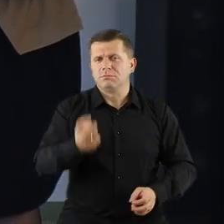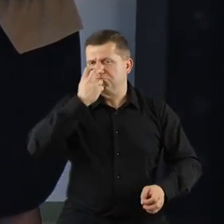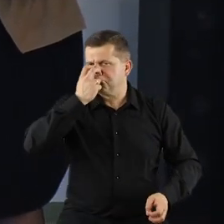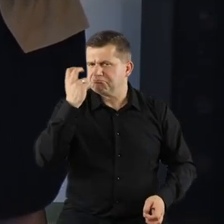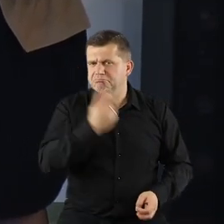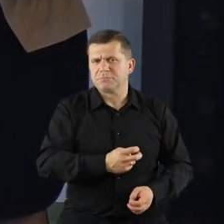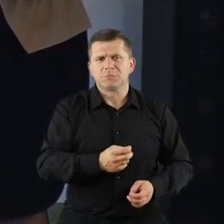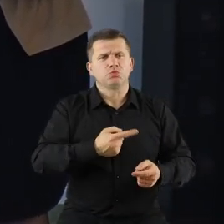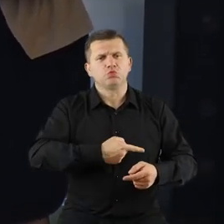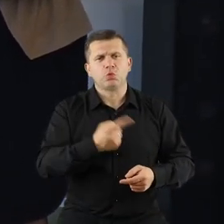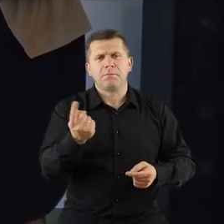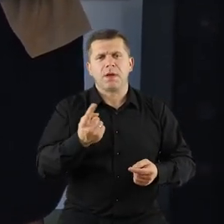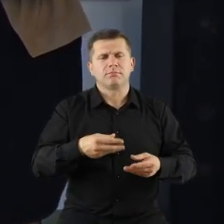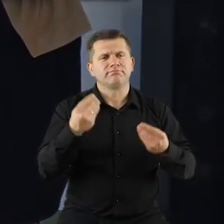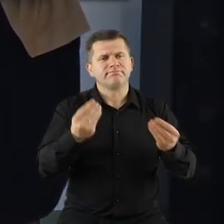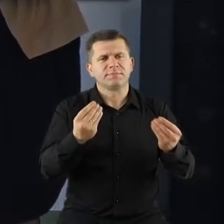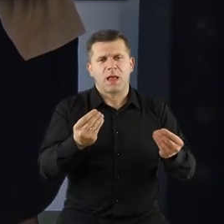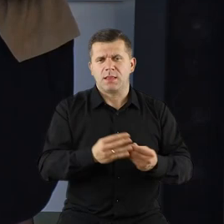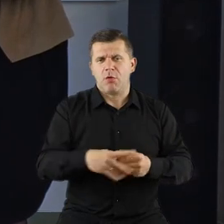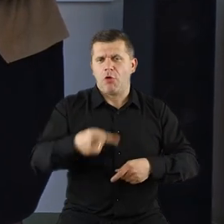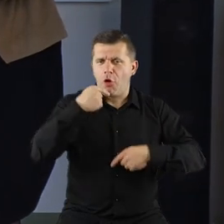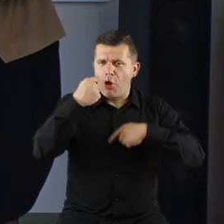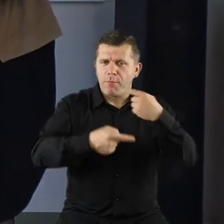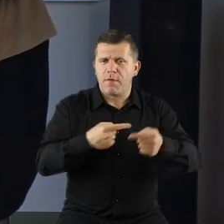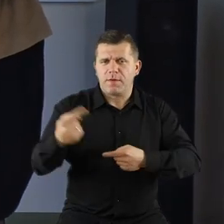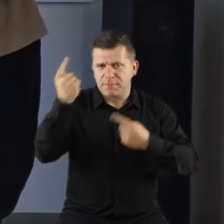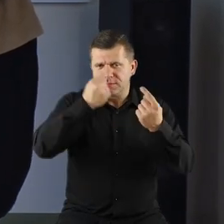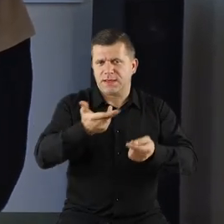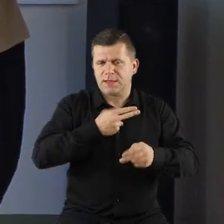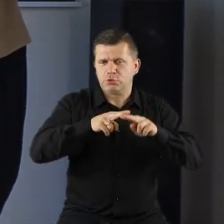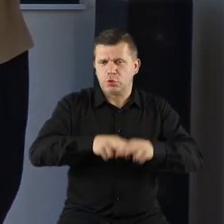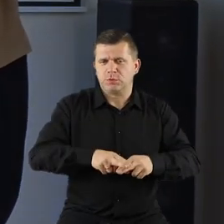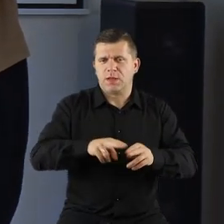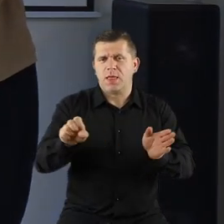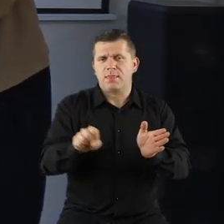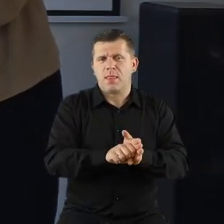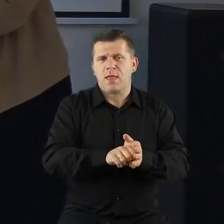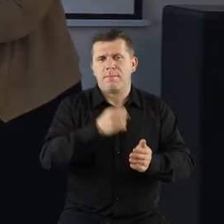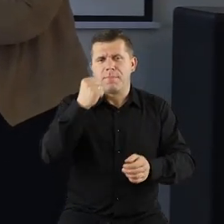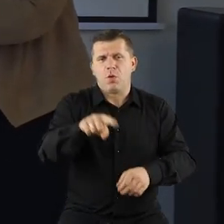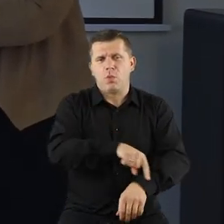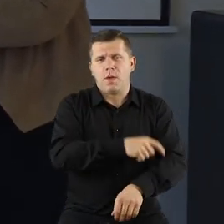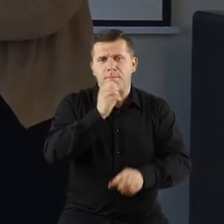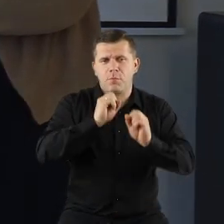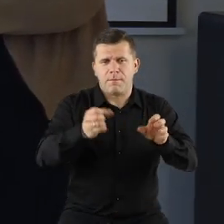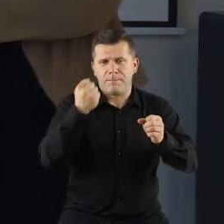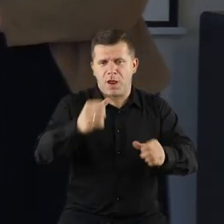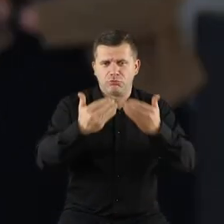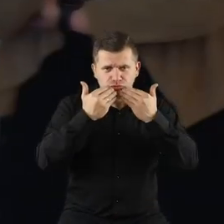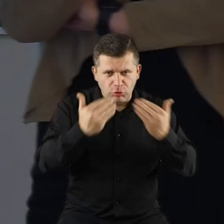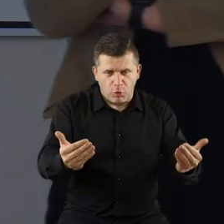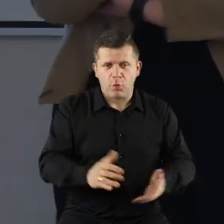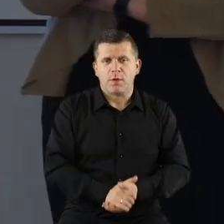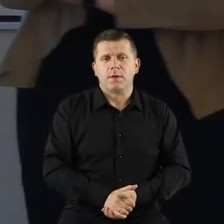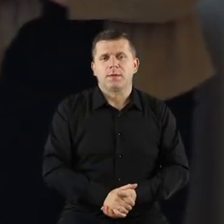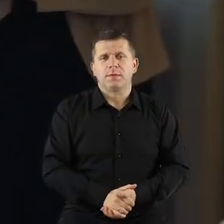plastyczną i urokliwa opowieścią która Myślę że z nami zostanie na na bardzo długo pani profesor Bardzo dziękujemy i